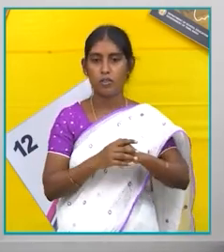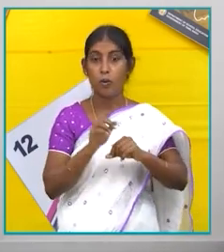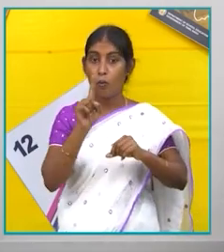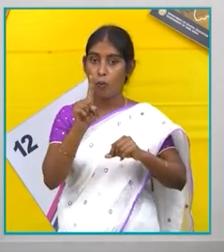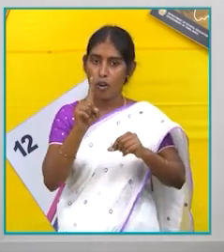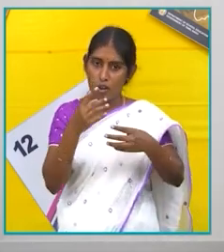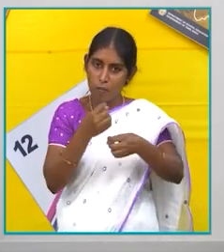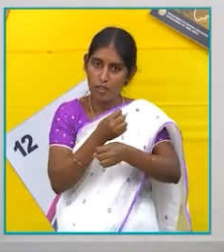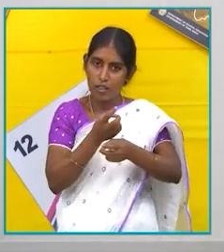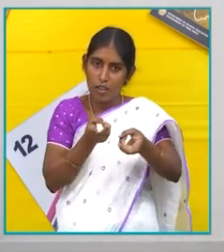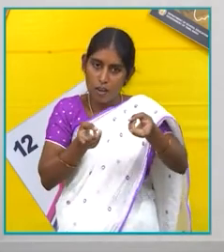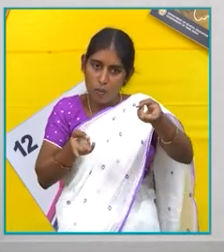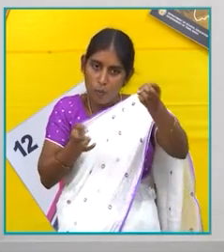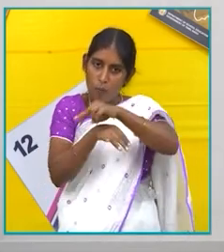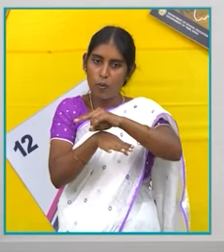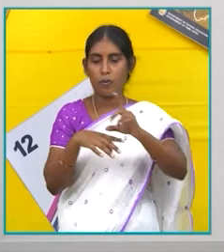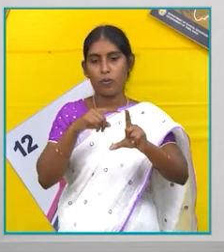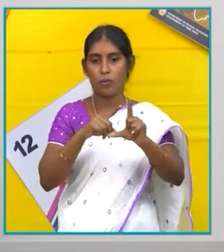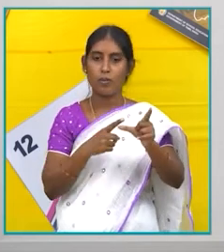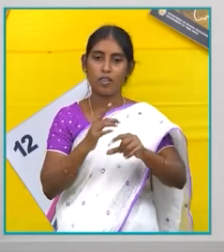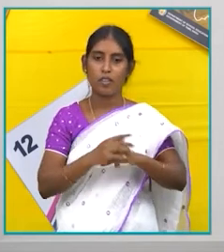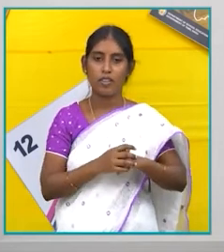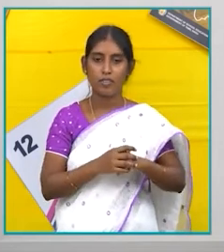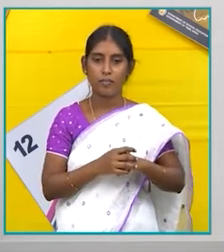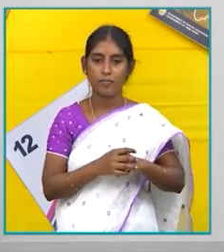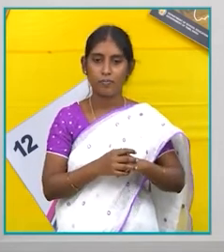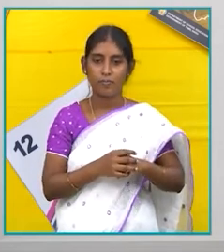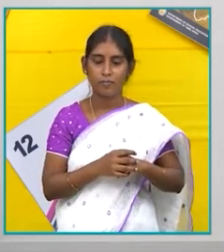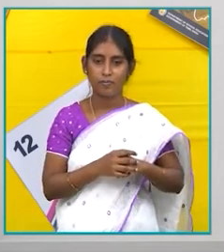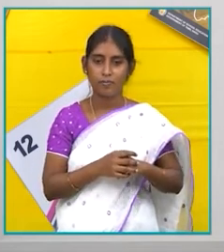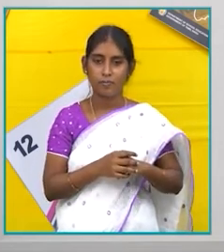1 விட்ட உள்கோணங்கள்னா எதெல்லாம் அப்படின்னு பார்க்கலாம்.